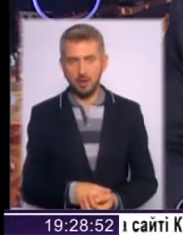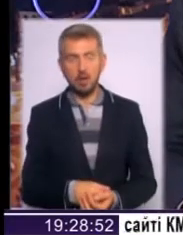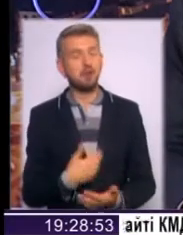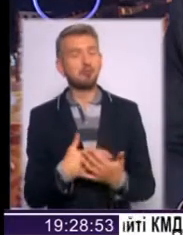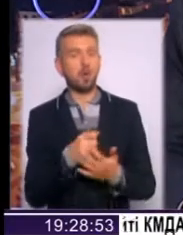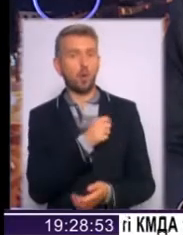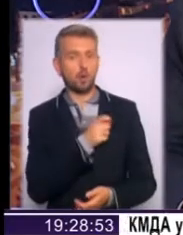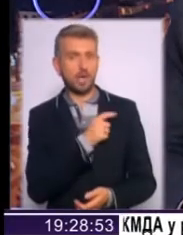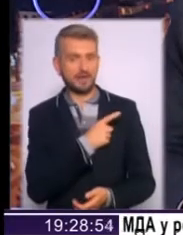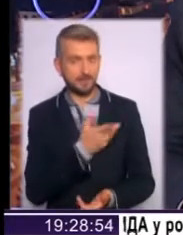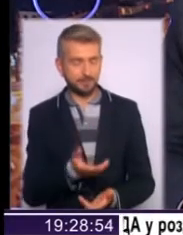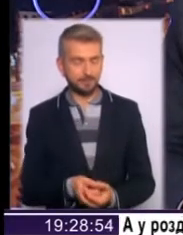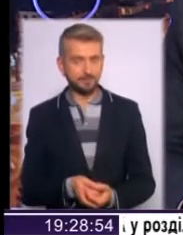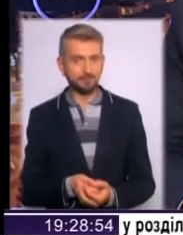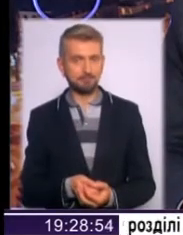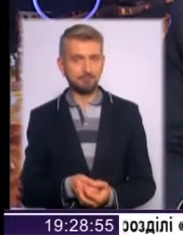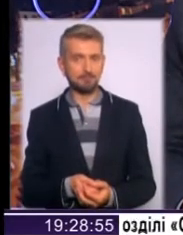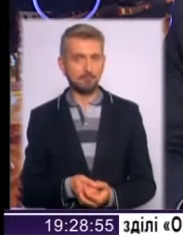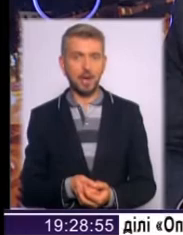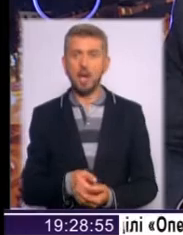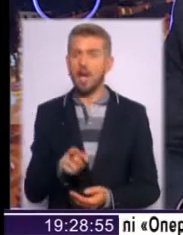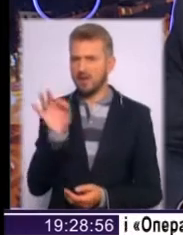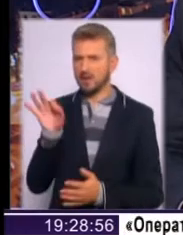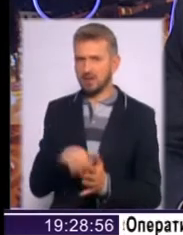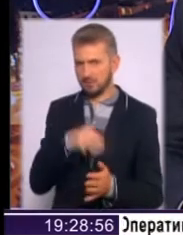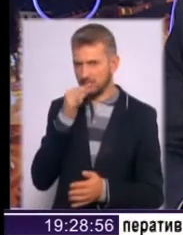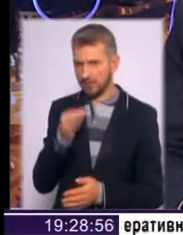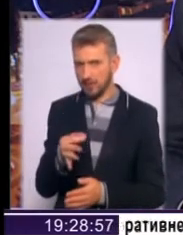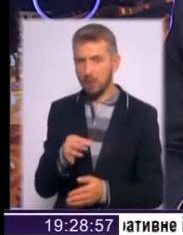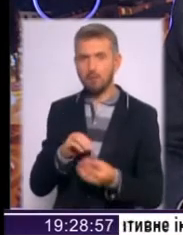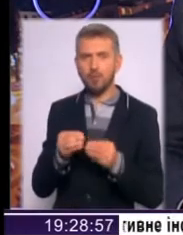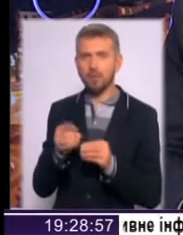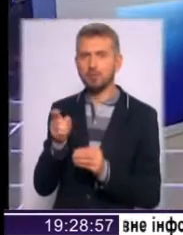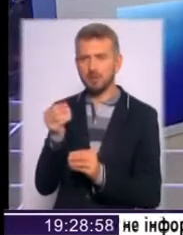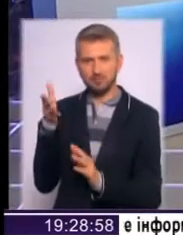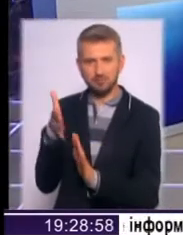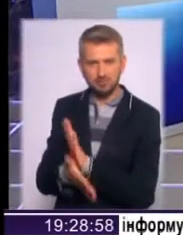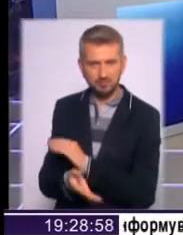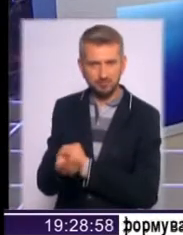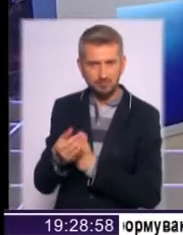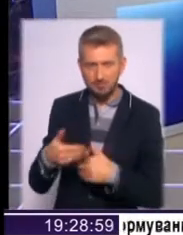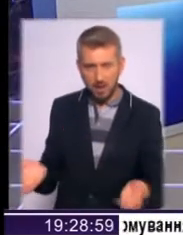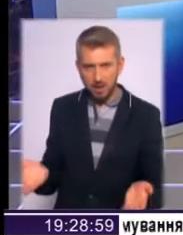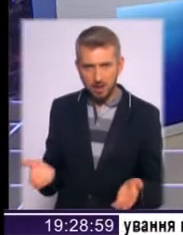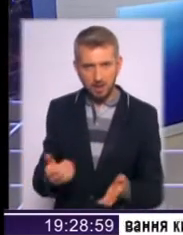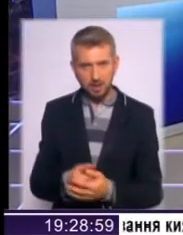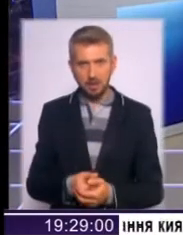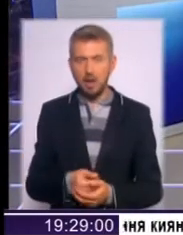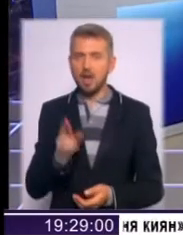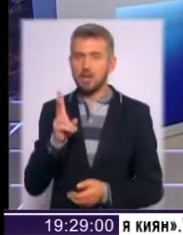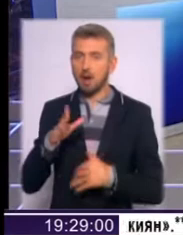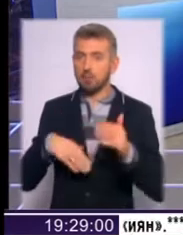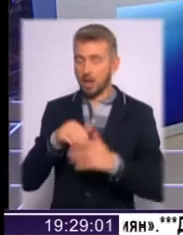Одеси. Тобто, приклад... Ви скажіть одразу, проблем з освоюванням грошей немає, бо ви говорите, знаєте, як